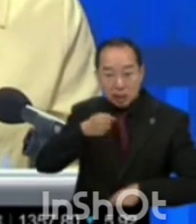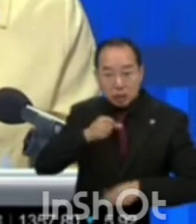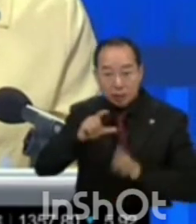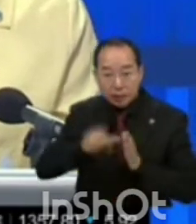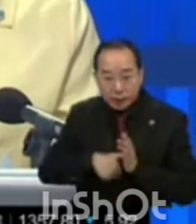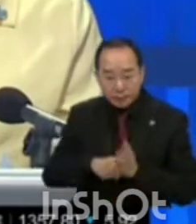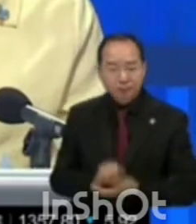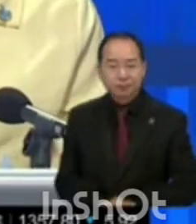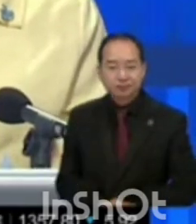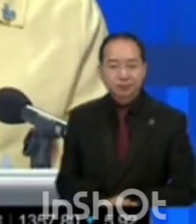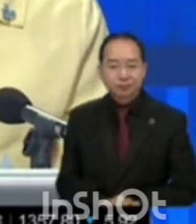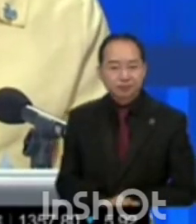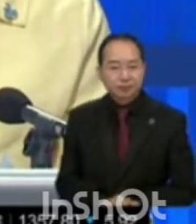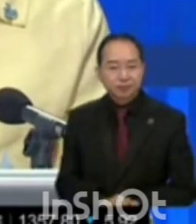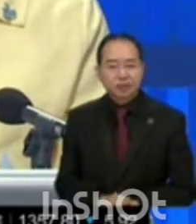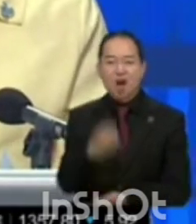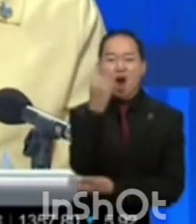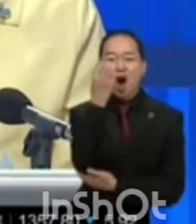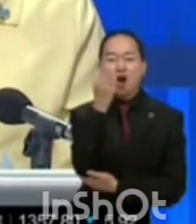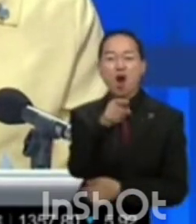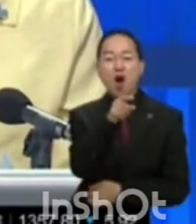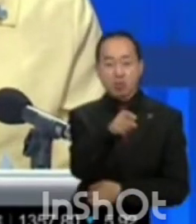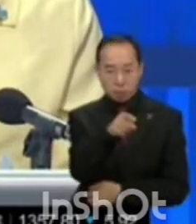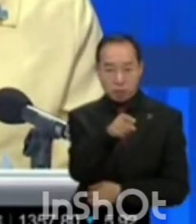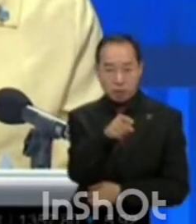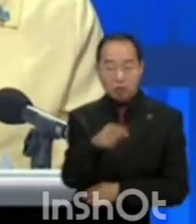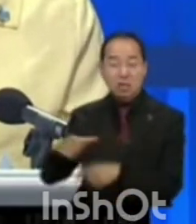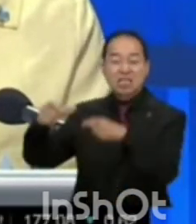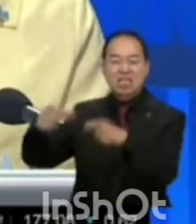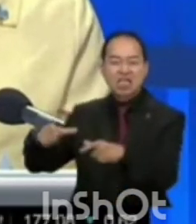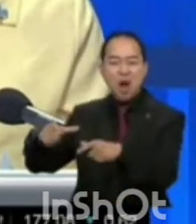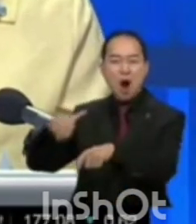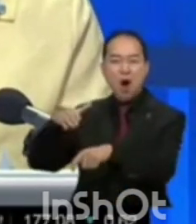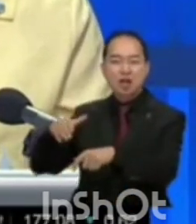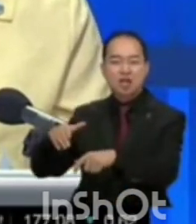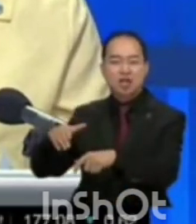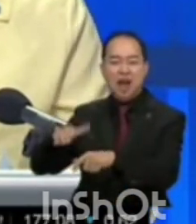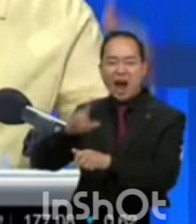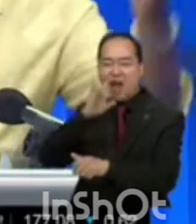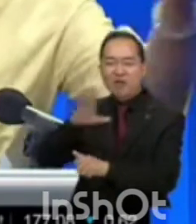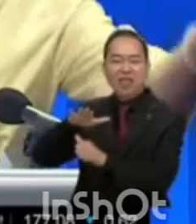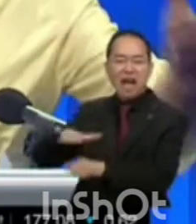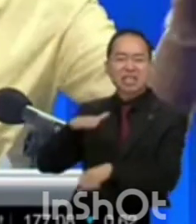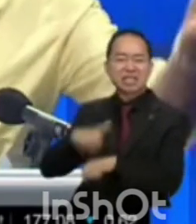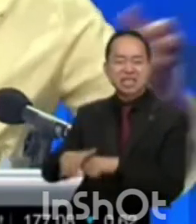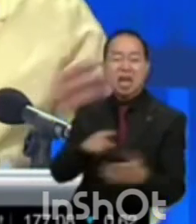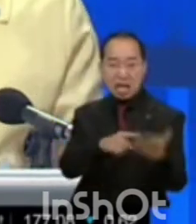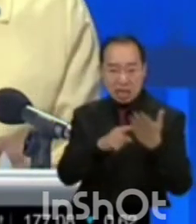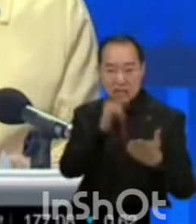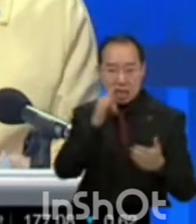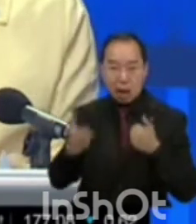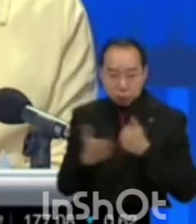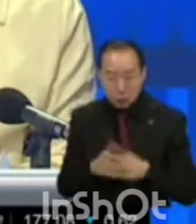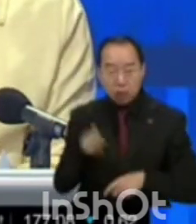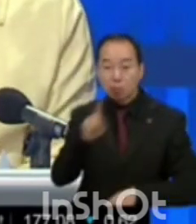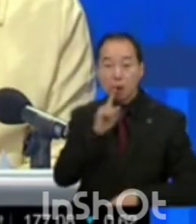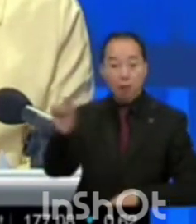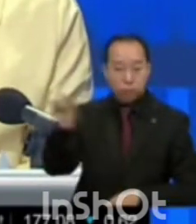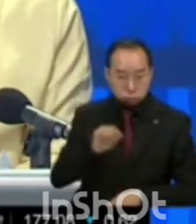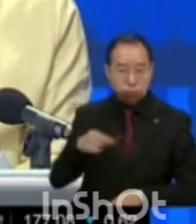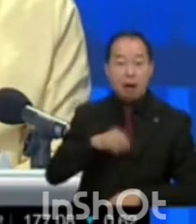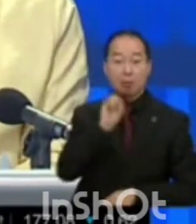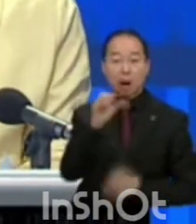언론이 지역주의라고 했으니 지역주의라고 지적했을 뿐입니다. 이렇게 그냥 언론에 그 의존하는